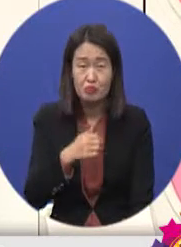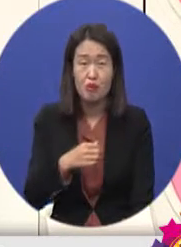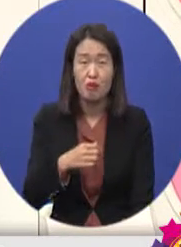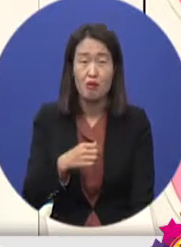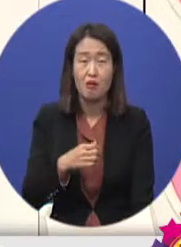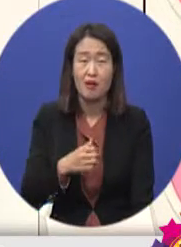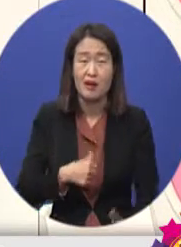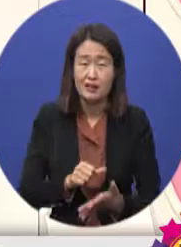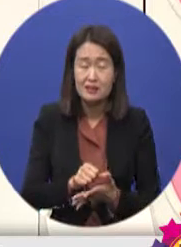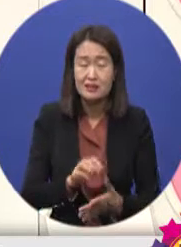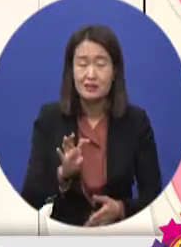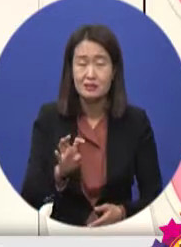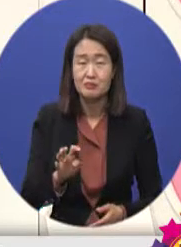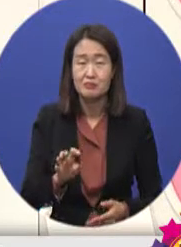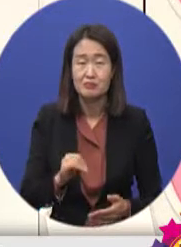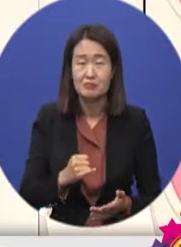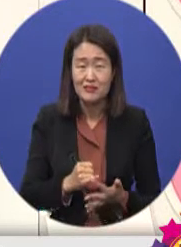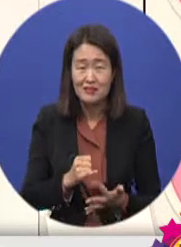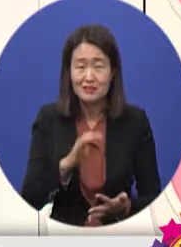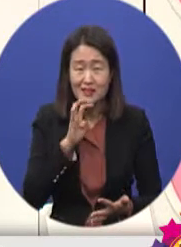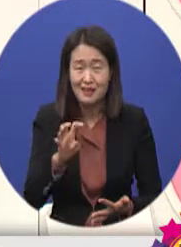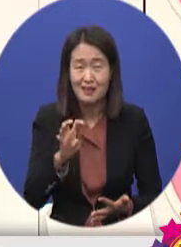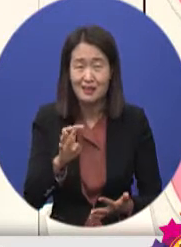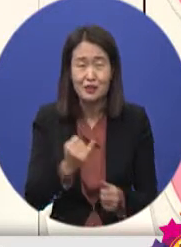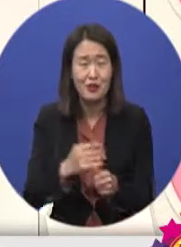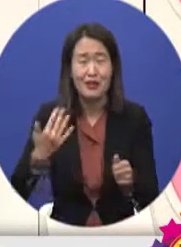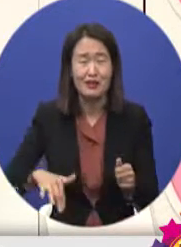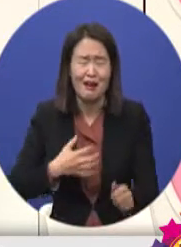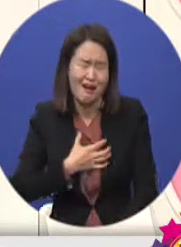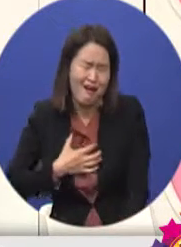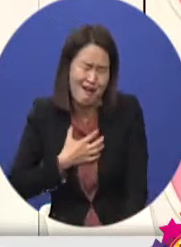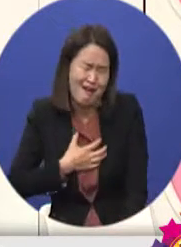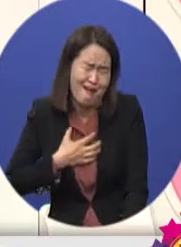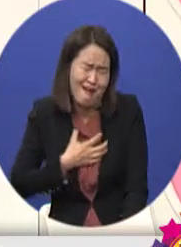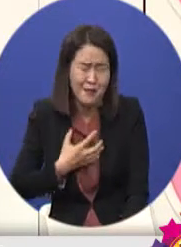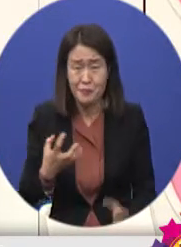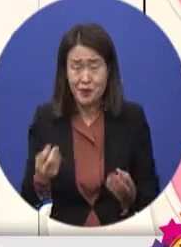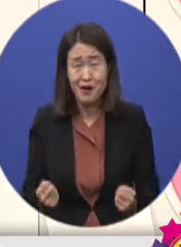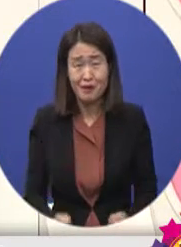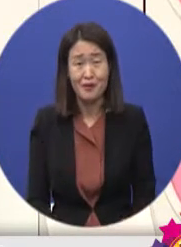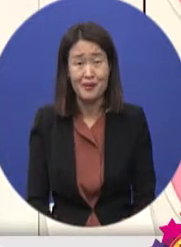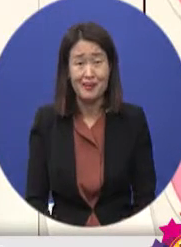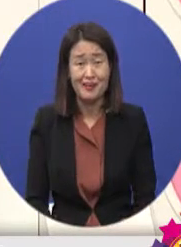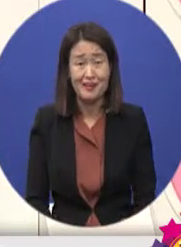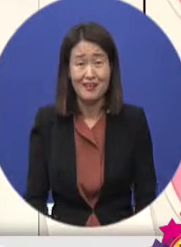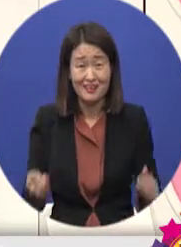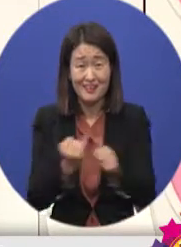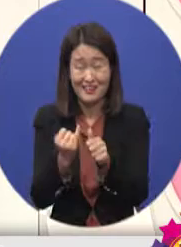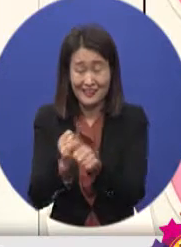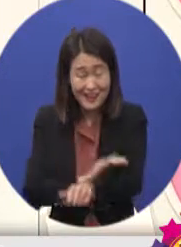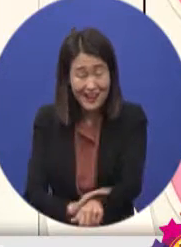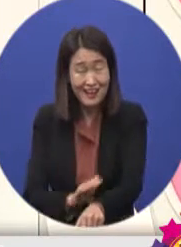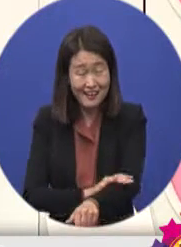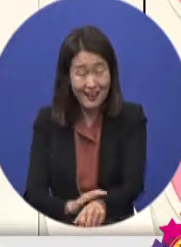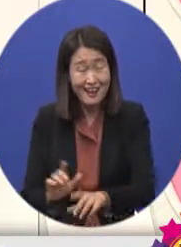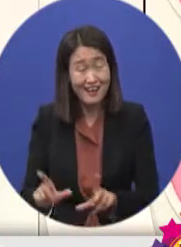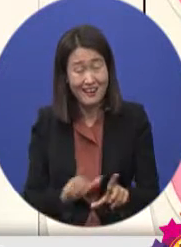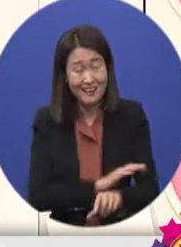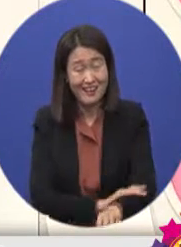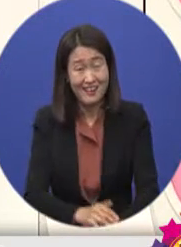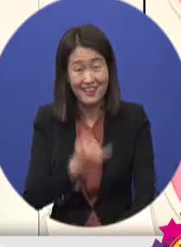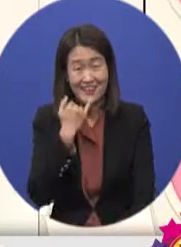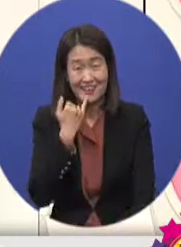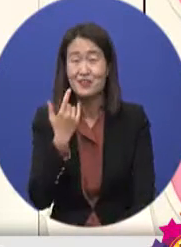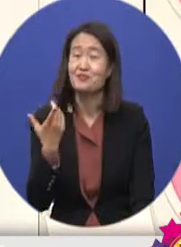아들이 40대가 되고 딸이 40대도 못 가가지고 걱정하던데. 다들 잘 편안하게 사시나